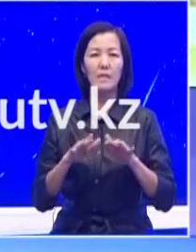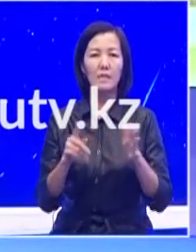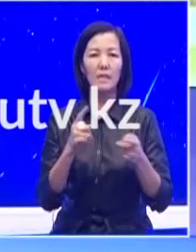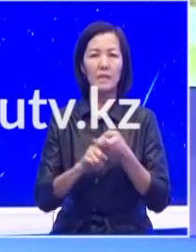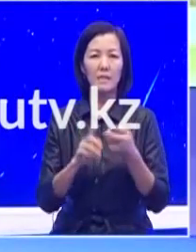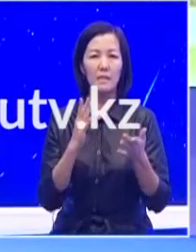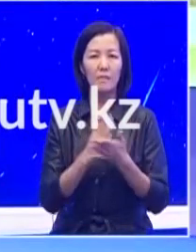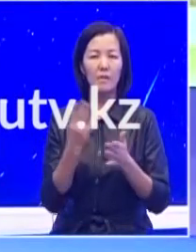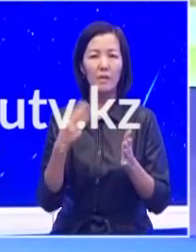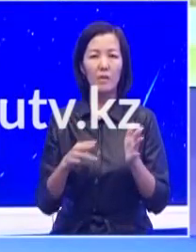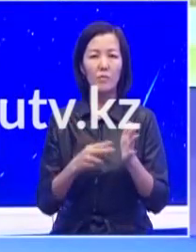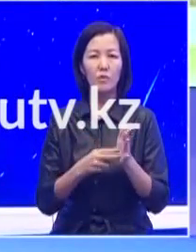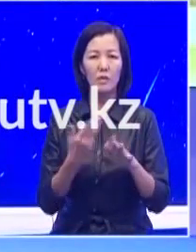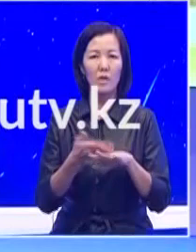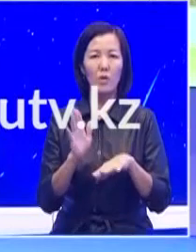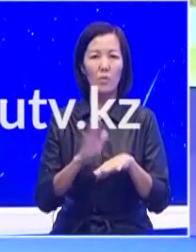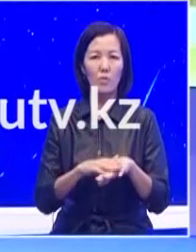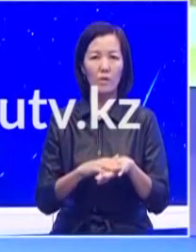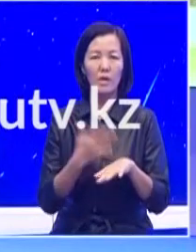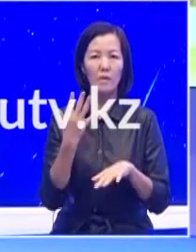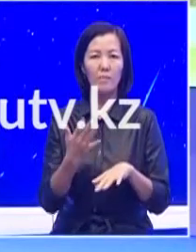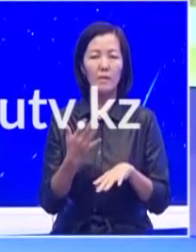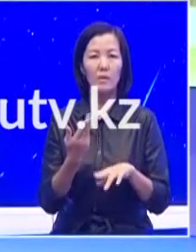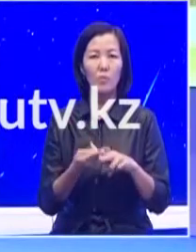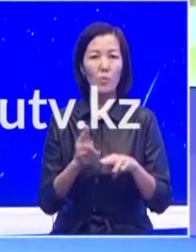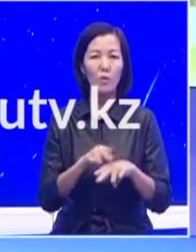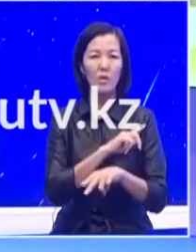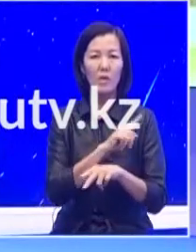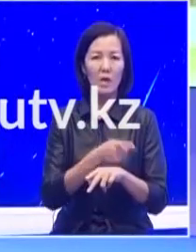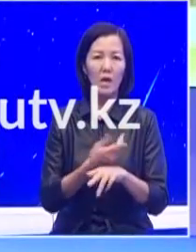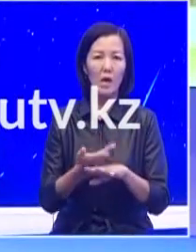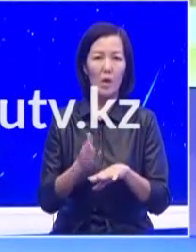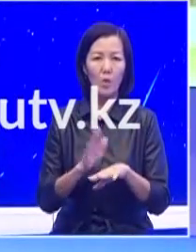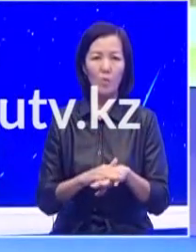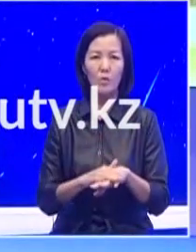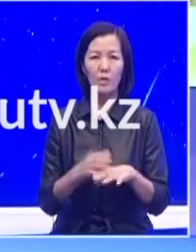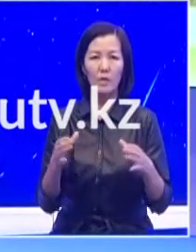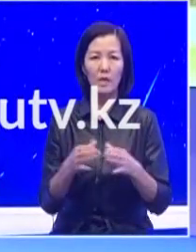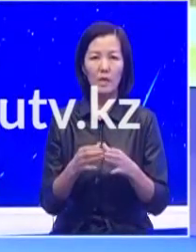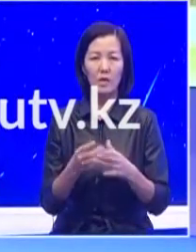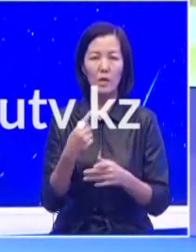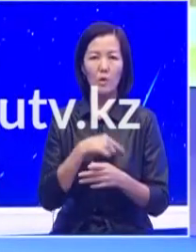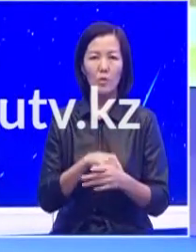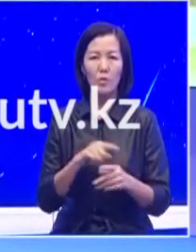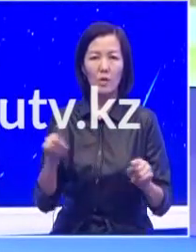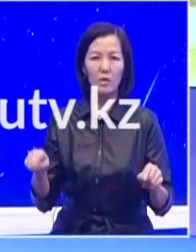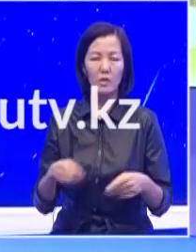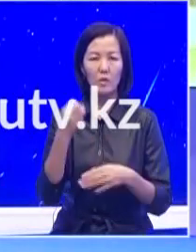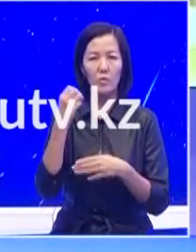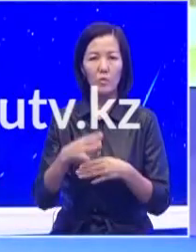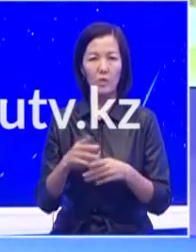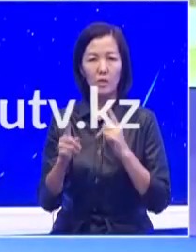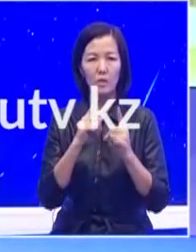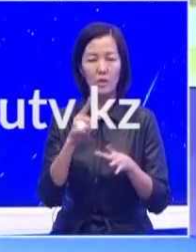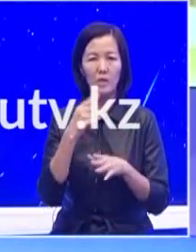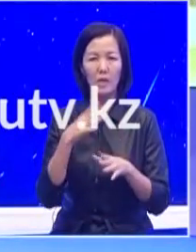ауыр деңгейде жатады, ал 5-і аса ауыр. Бұл туралы бүгін департамент өкілдерінің рухани жаңғыру орталығында өткен жиында